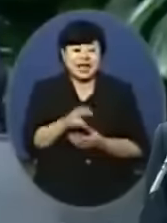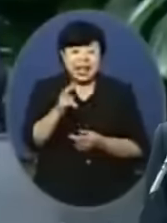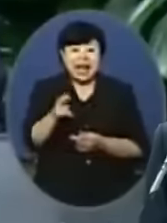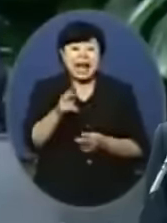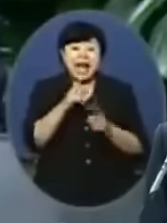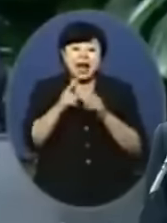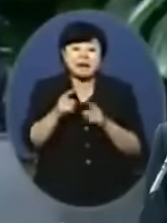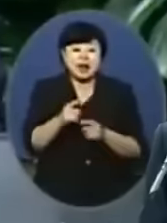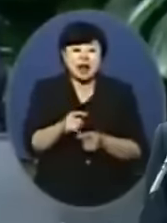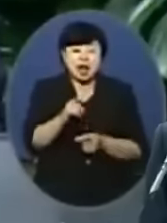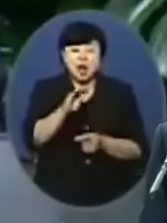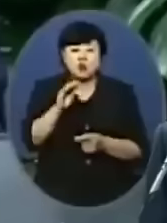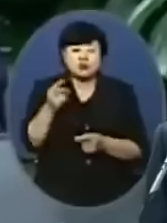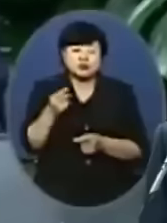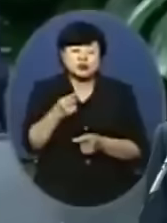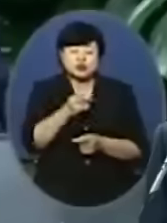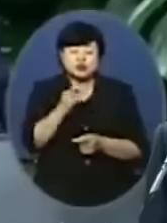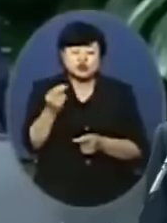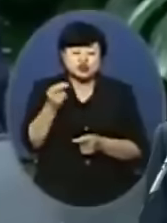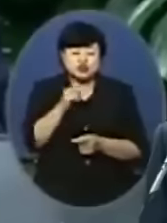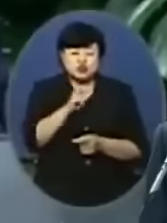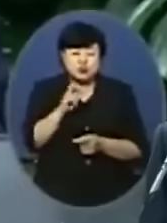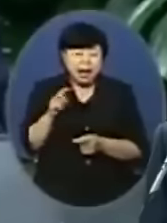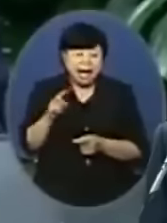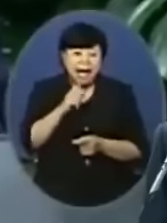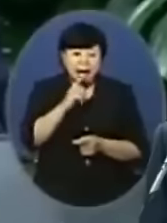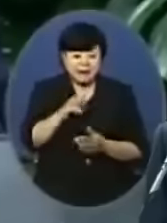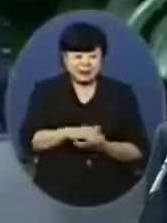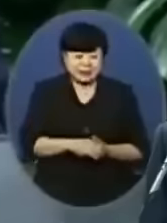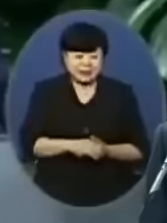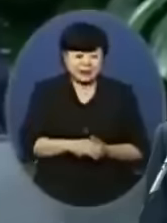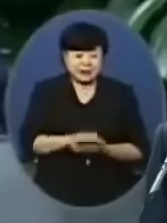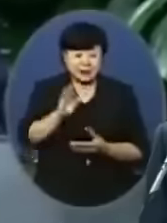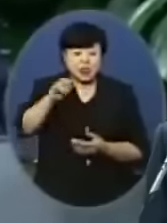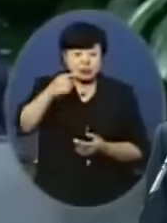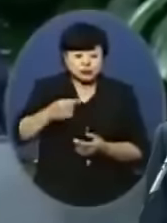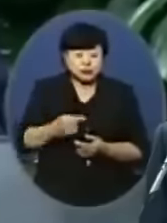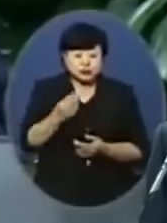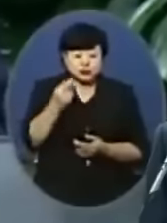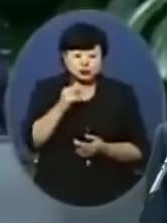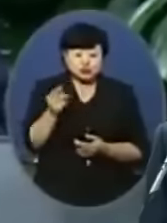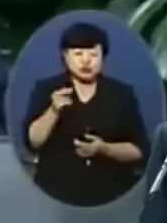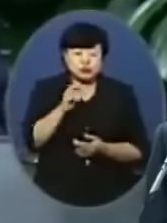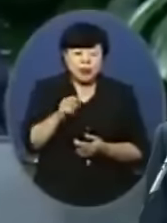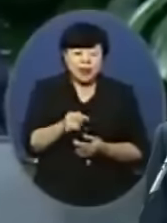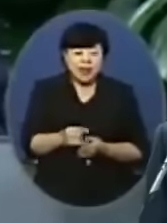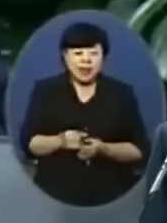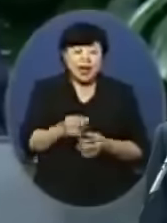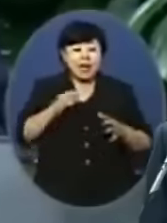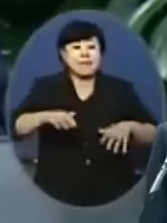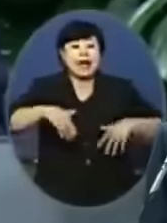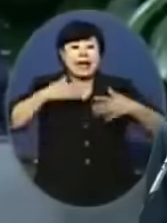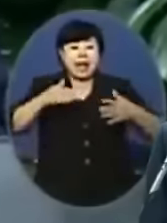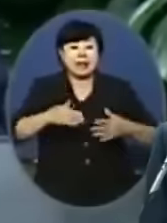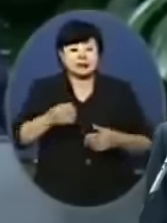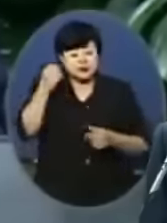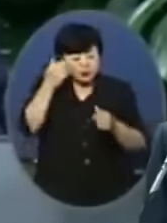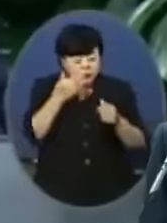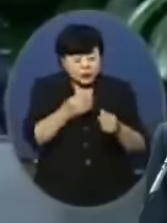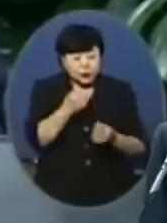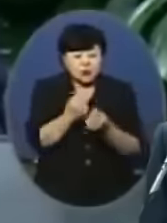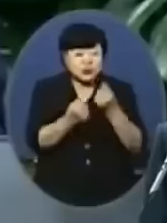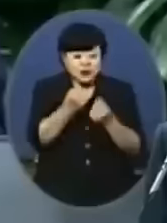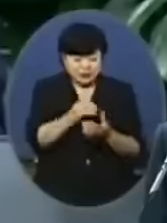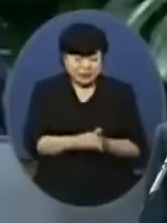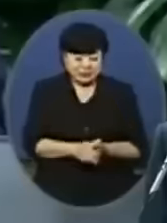헬라어로 푸뉴마라고 합니다. 푸뉴마는 바람으로 해석하고 성령으로 해석하는